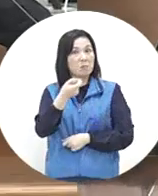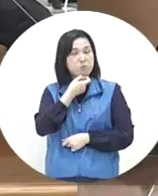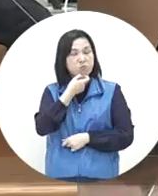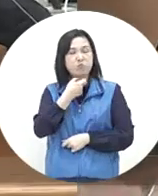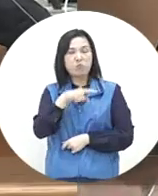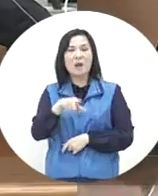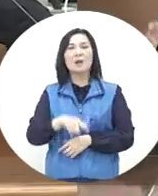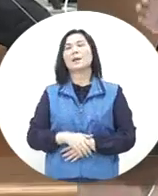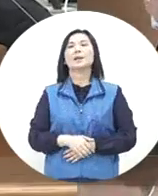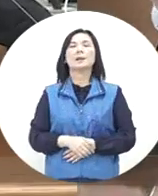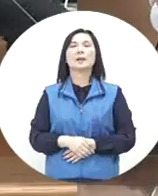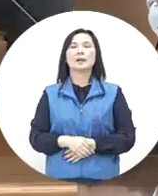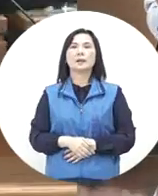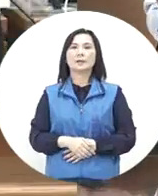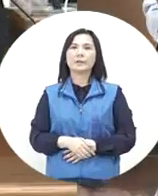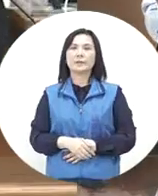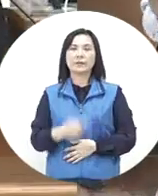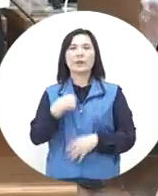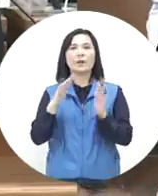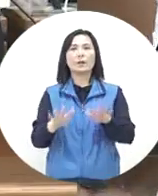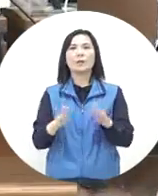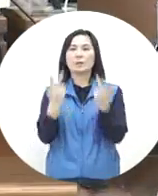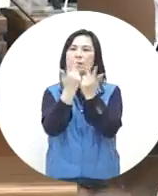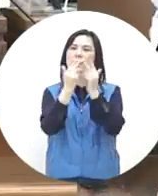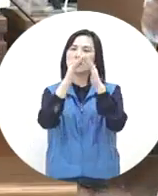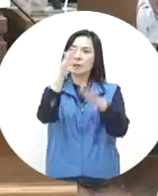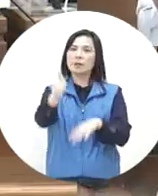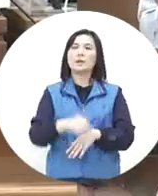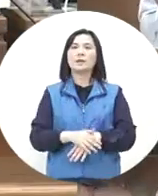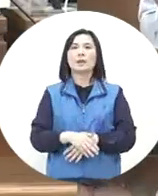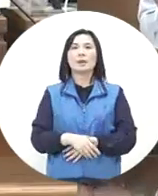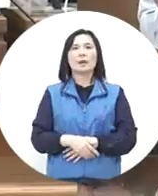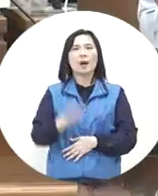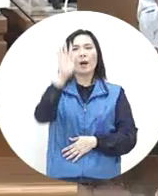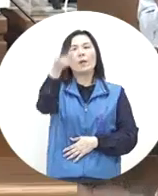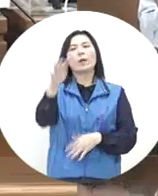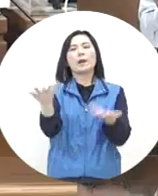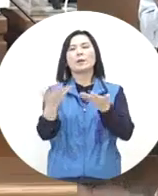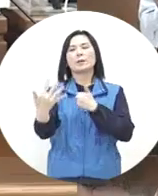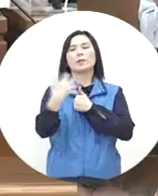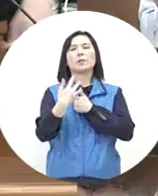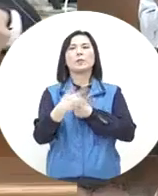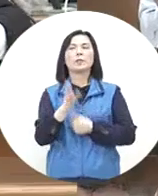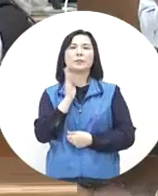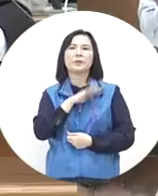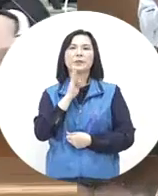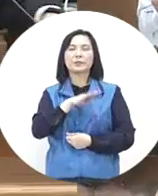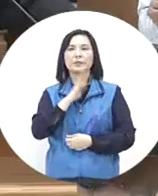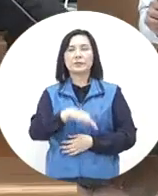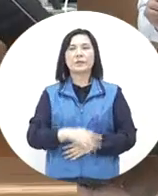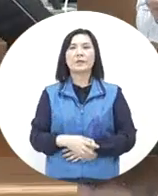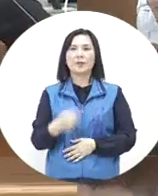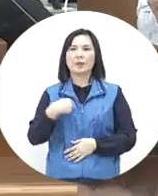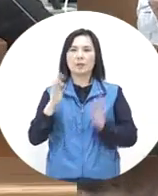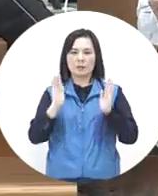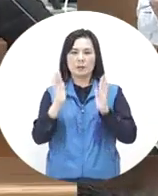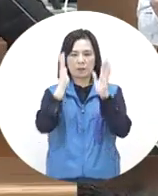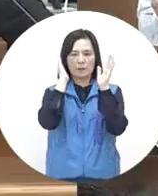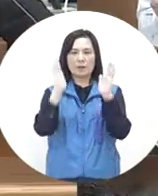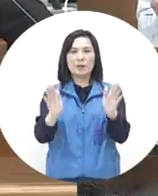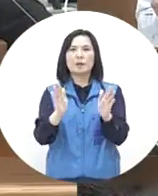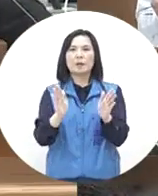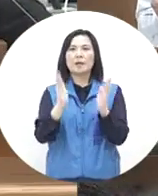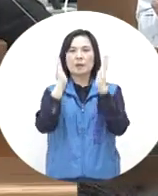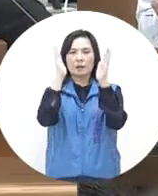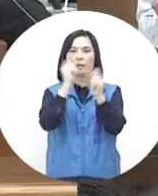重要啦。 有这哦，就 如果的问题，未来的问题哈，你都没问啦，还给问的啦。我现在做好较重要。 所以讲，你讲意